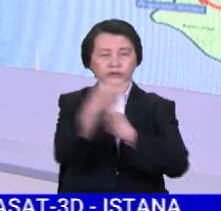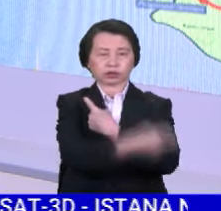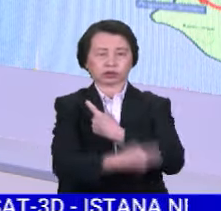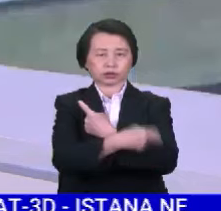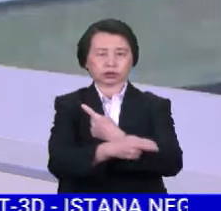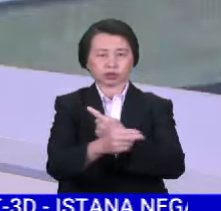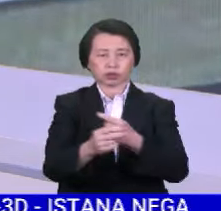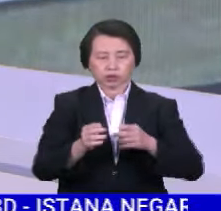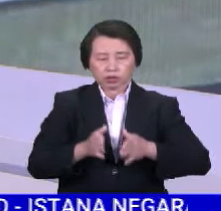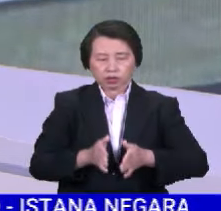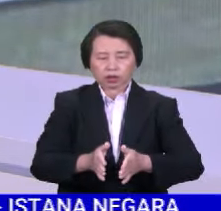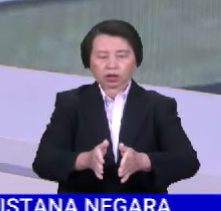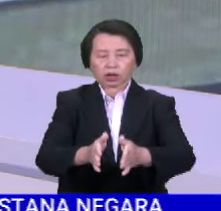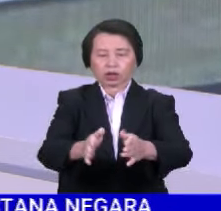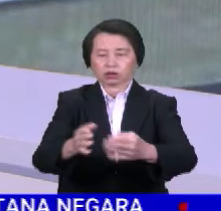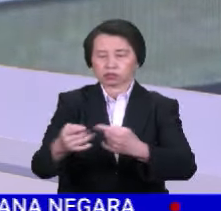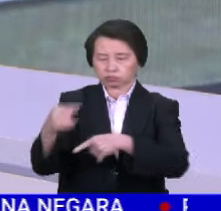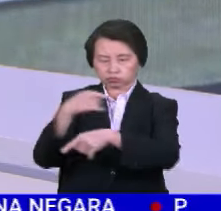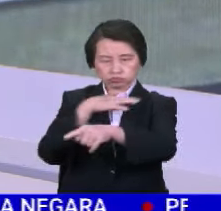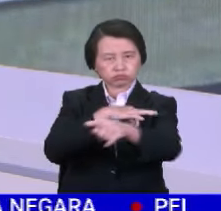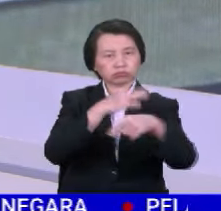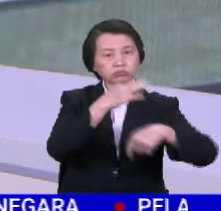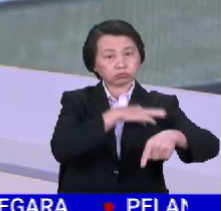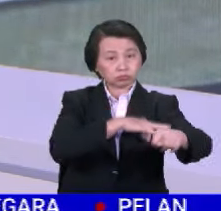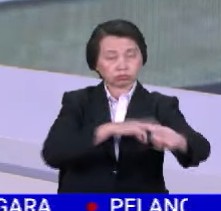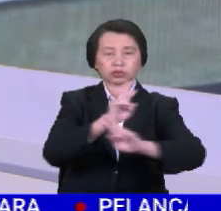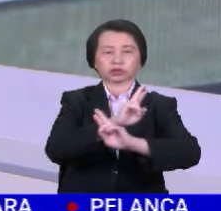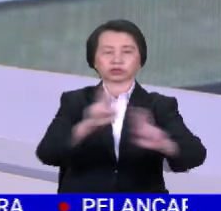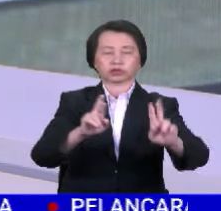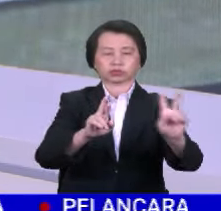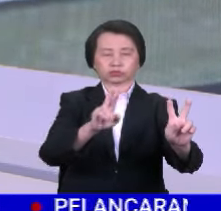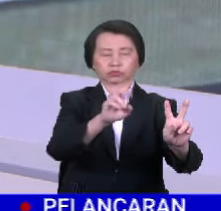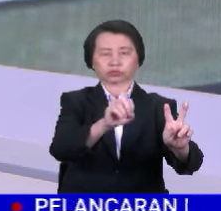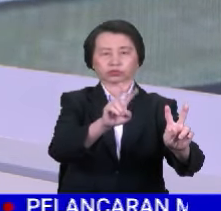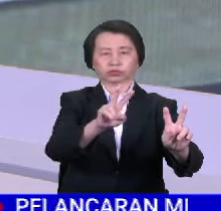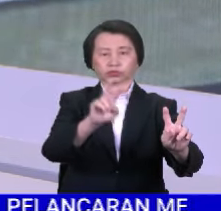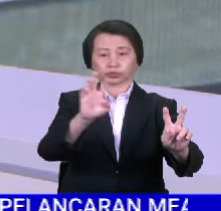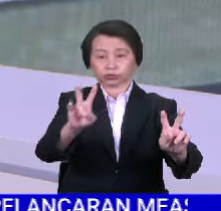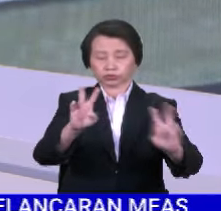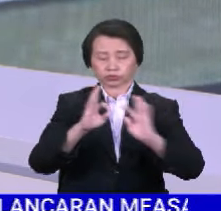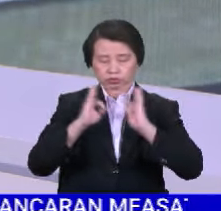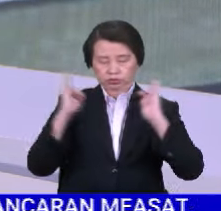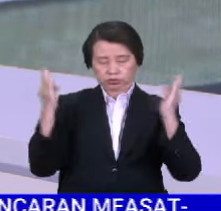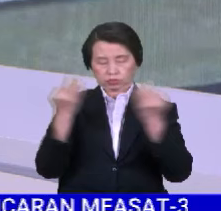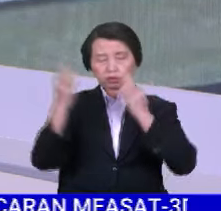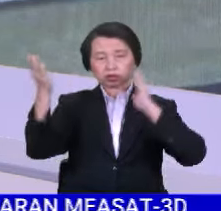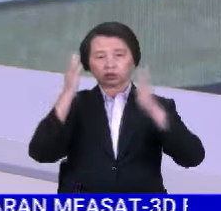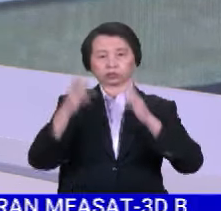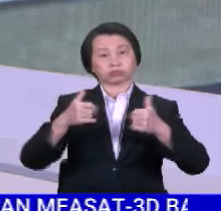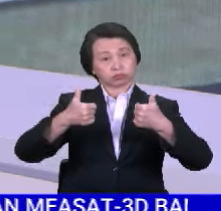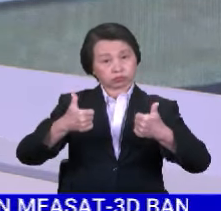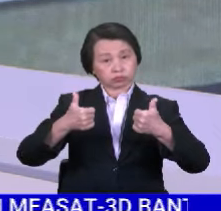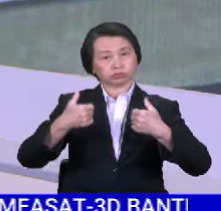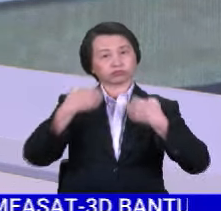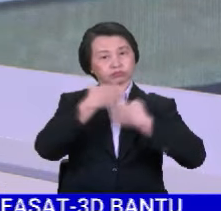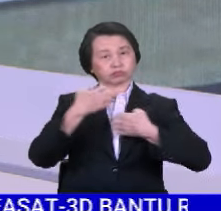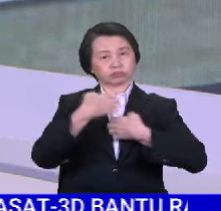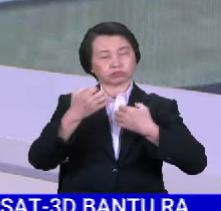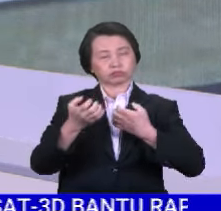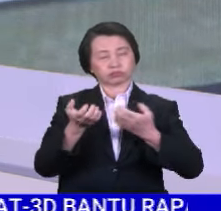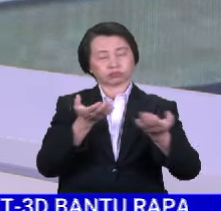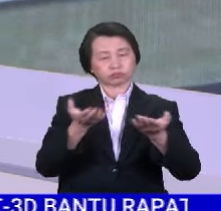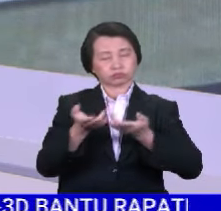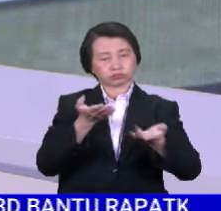di sepanjang jajarannya. Apabila siap pada 2027, keluarga Malaysia berpeluang menikmati perkhidmatan